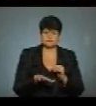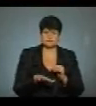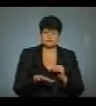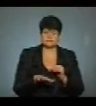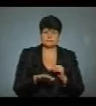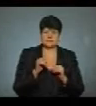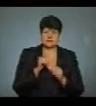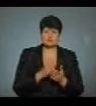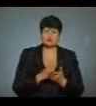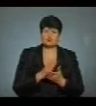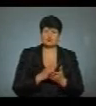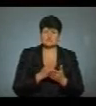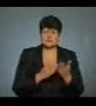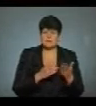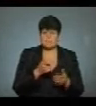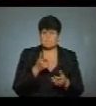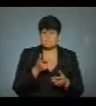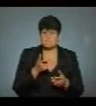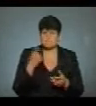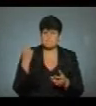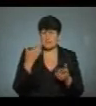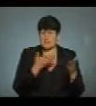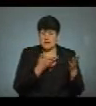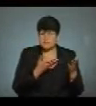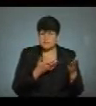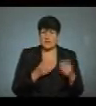там служити, як кажуть панам, а тут